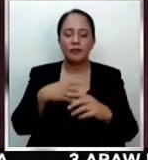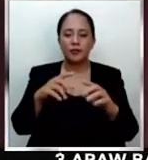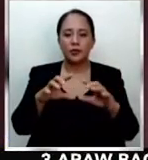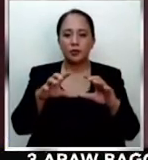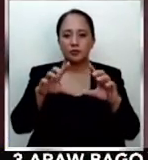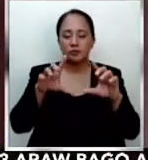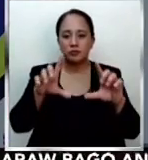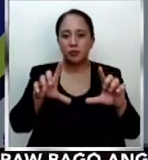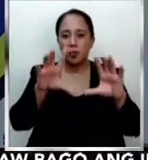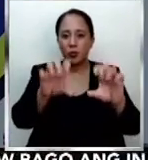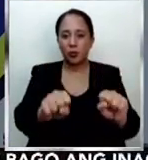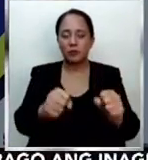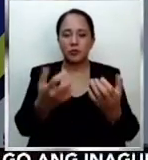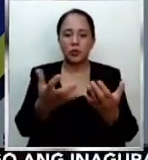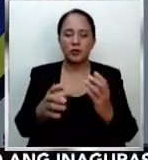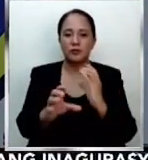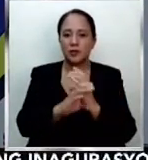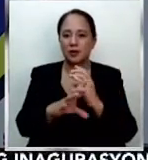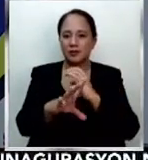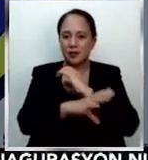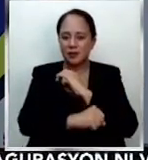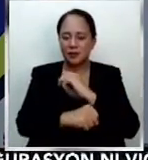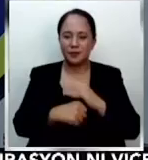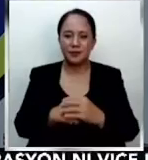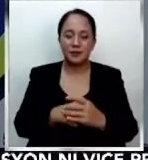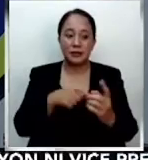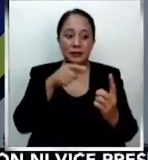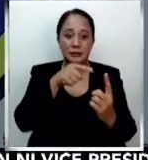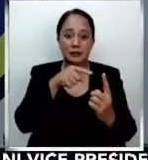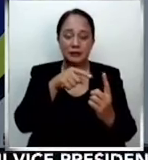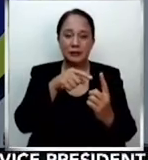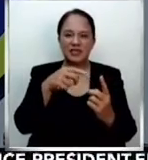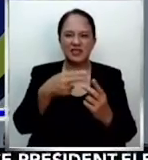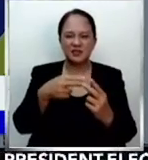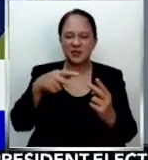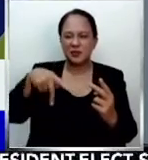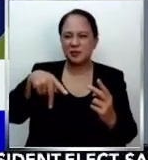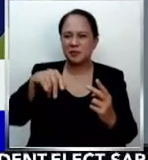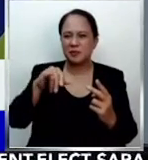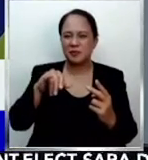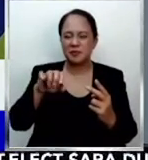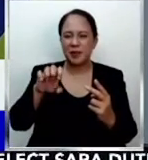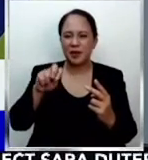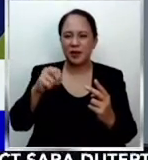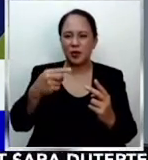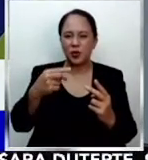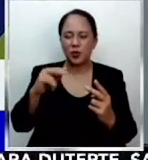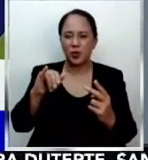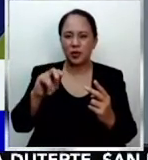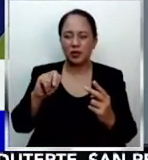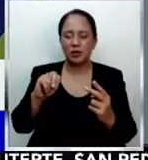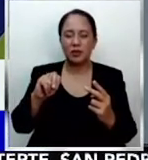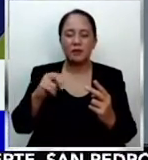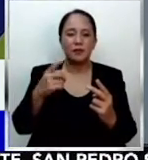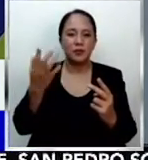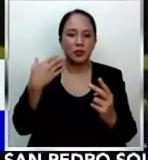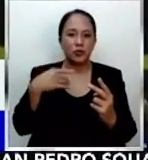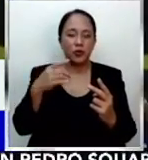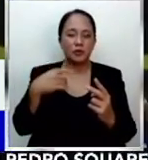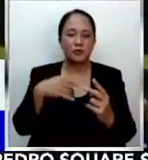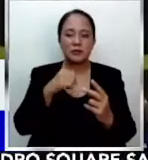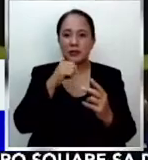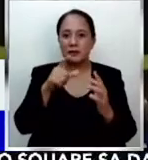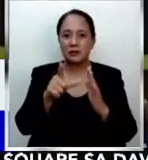kasong carnapping. Ito pong si Penguin ay na-involved din po sa mga illegal drug trade, no, noong 2018.